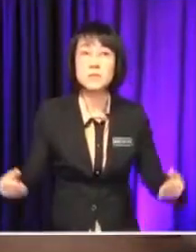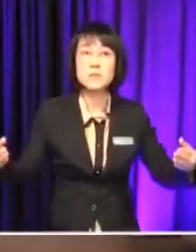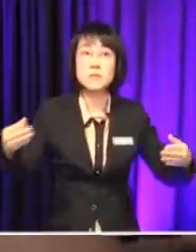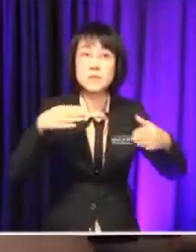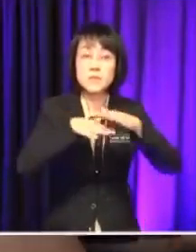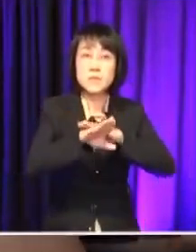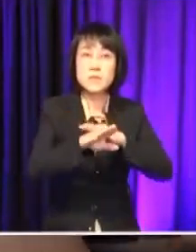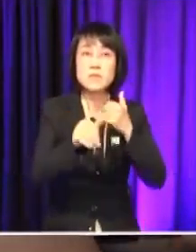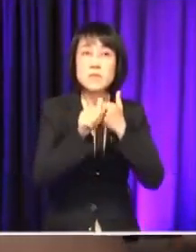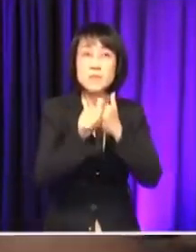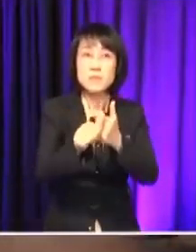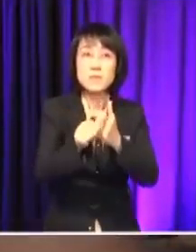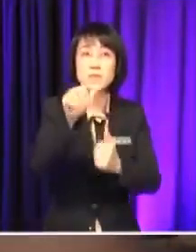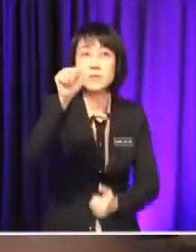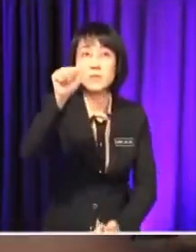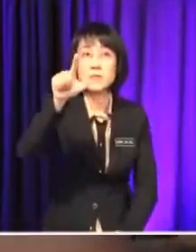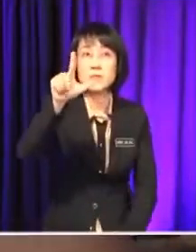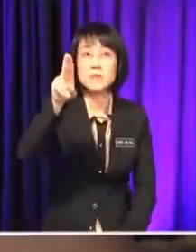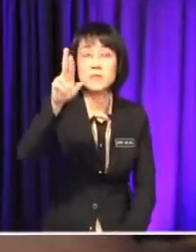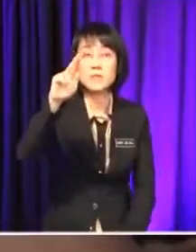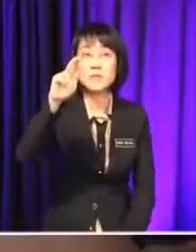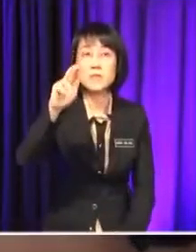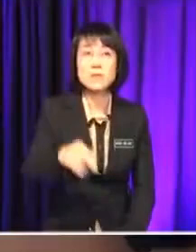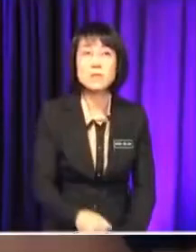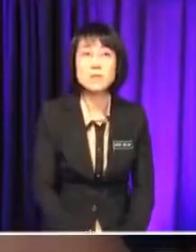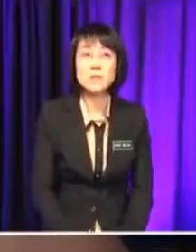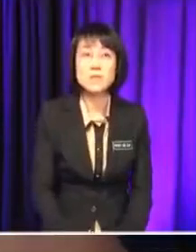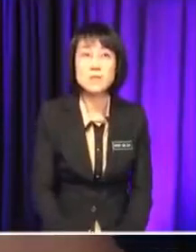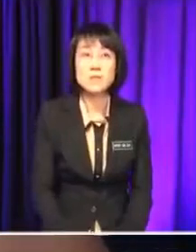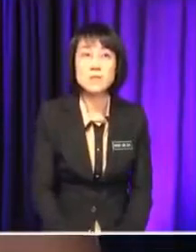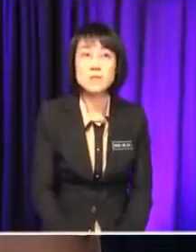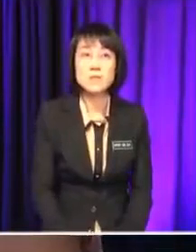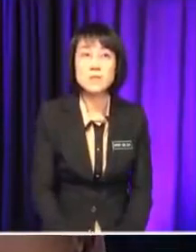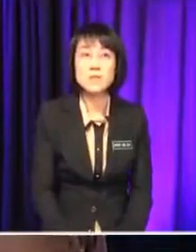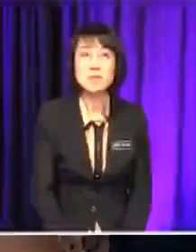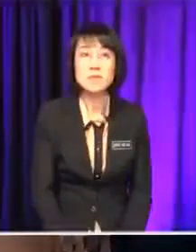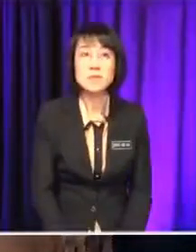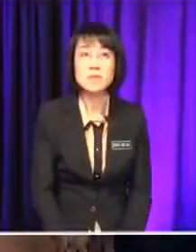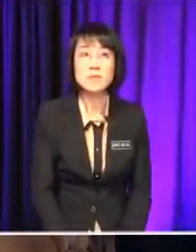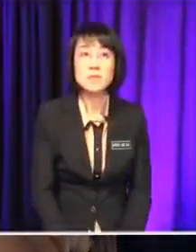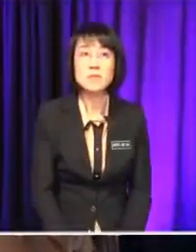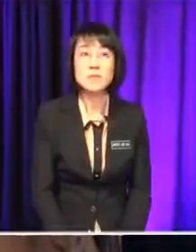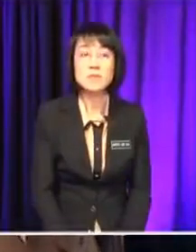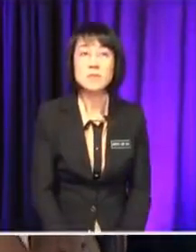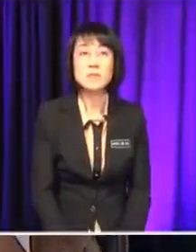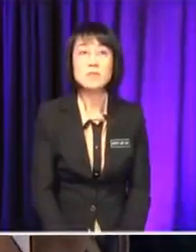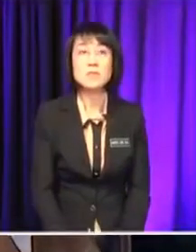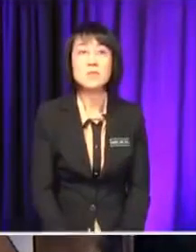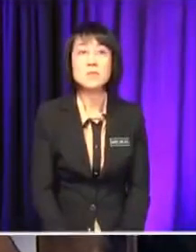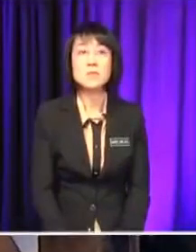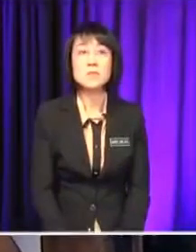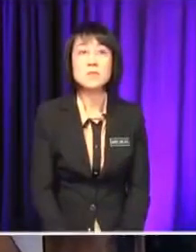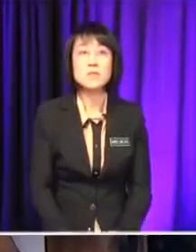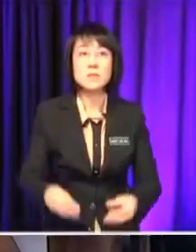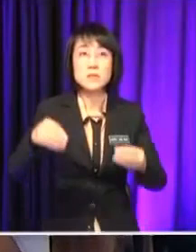mengikut alunya Oke kalau kita tengok dekat sini saya masukkan Oke dan